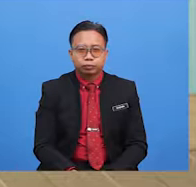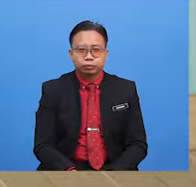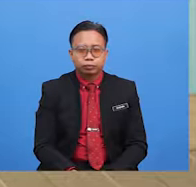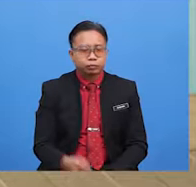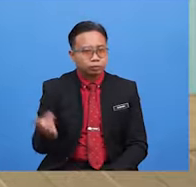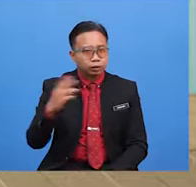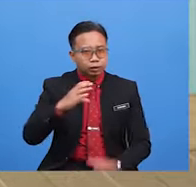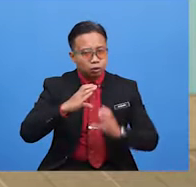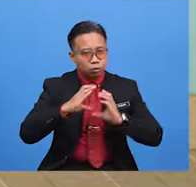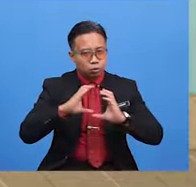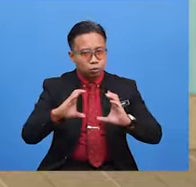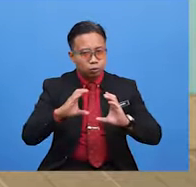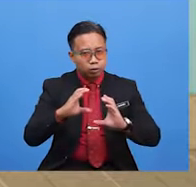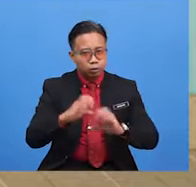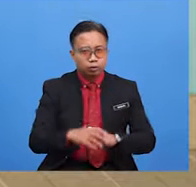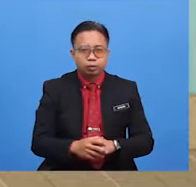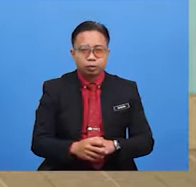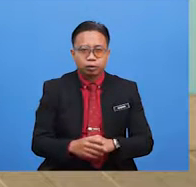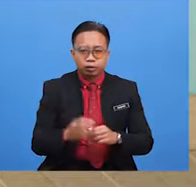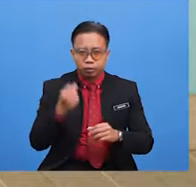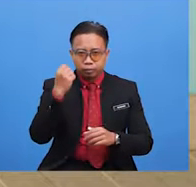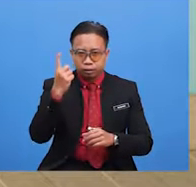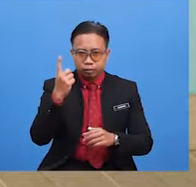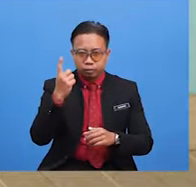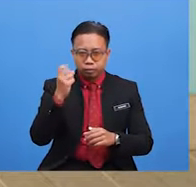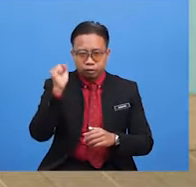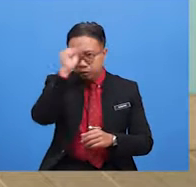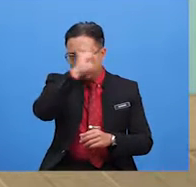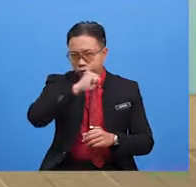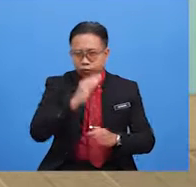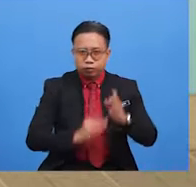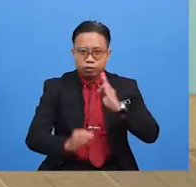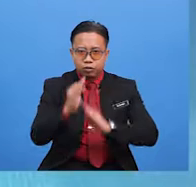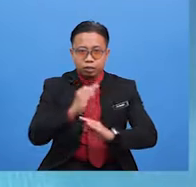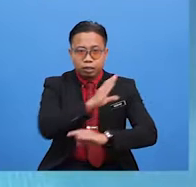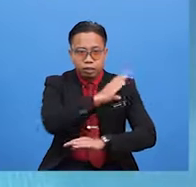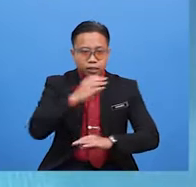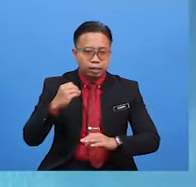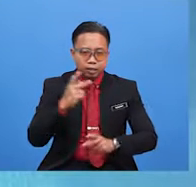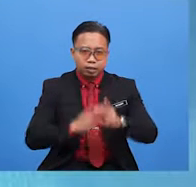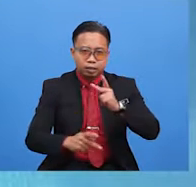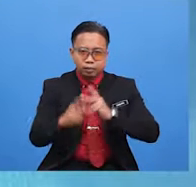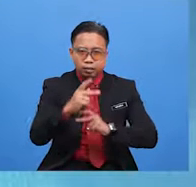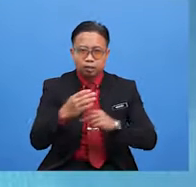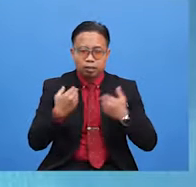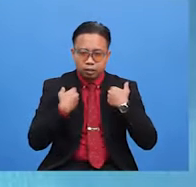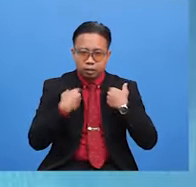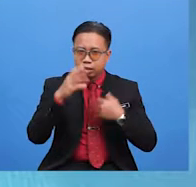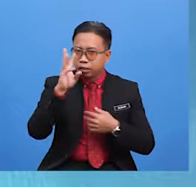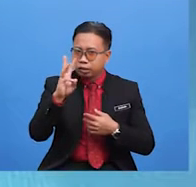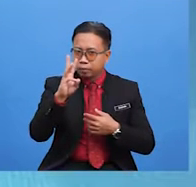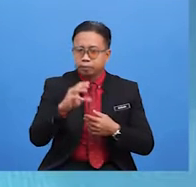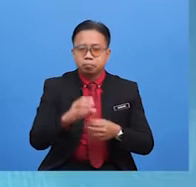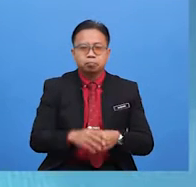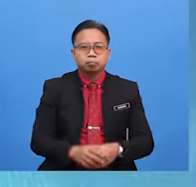Mari kita cuba kefahaman kita ke atas sifat fizik dan sifat kimia. Terdapat 6 keadaan di sini.